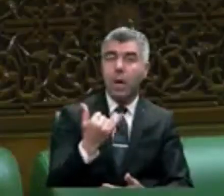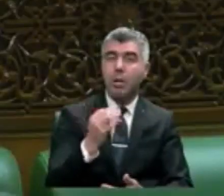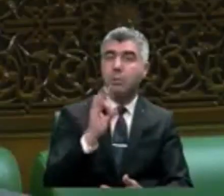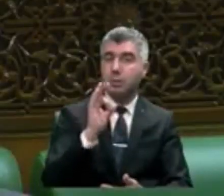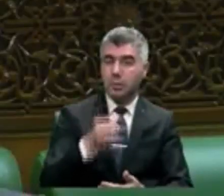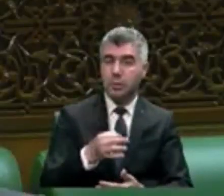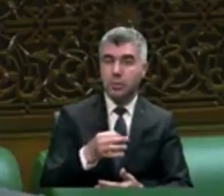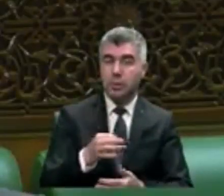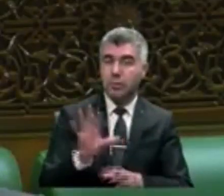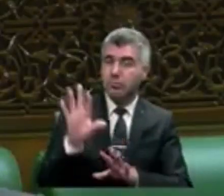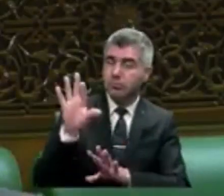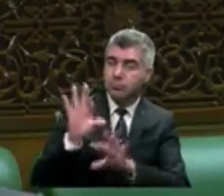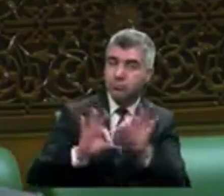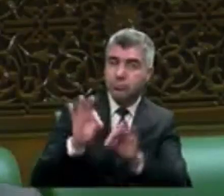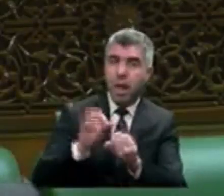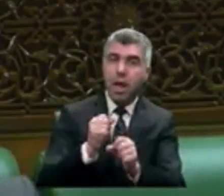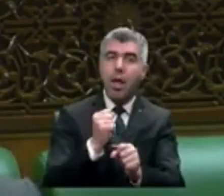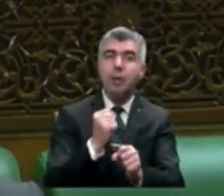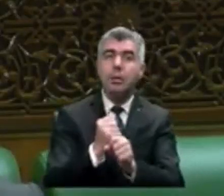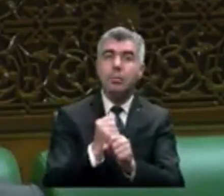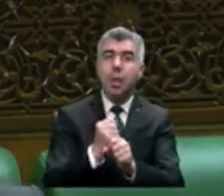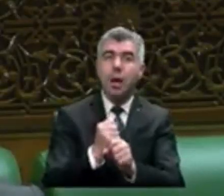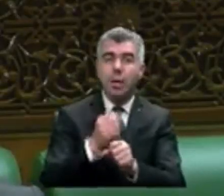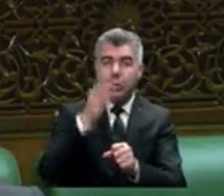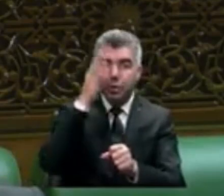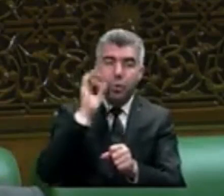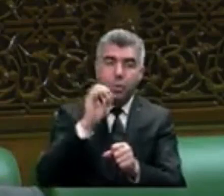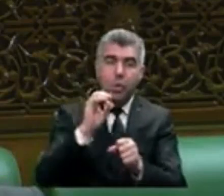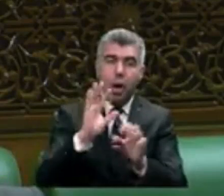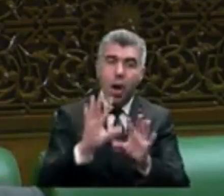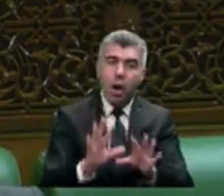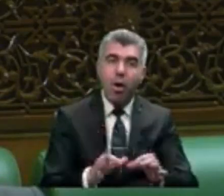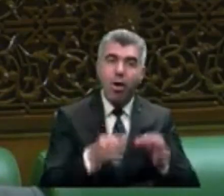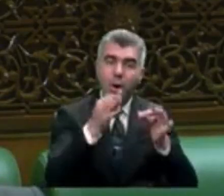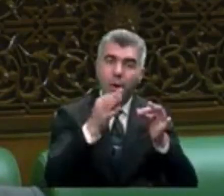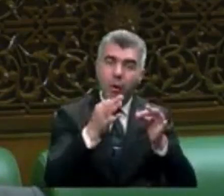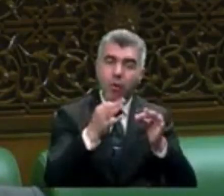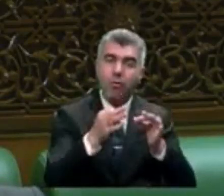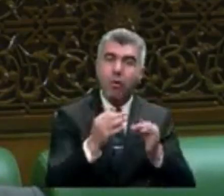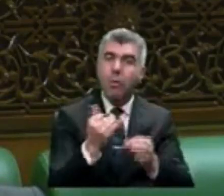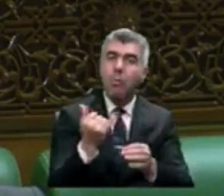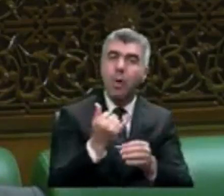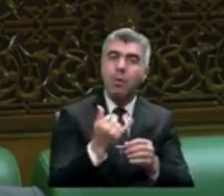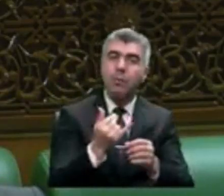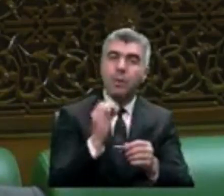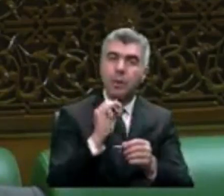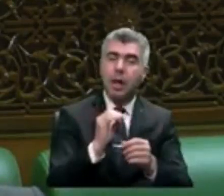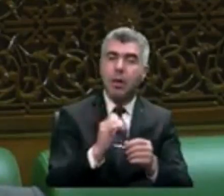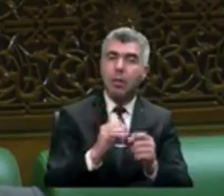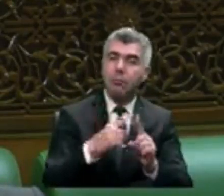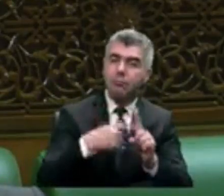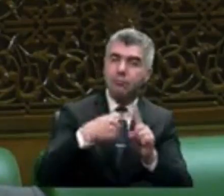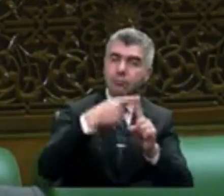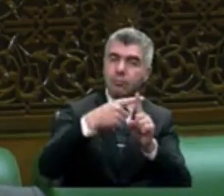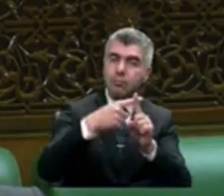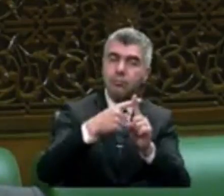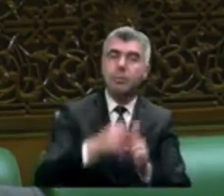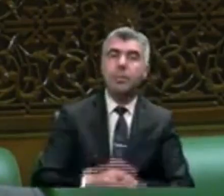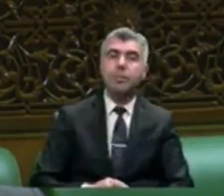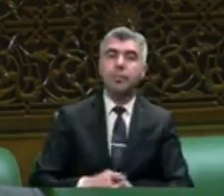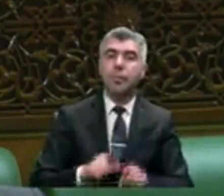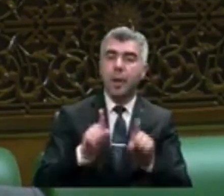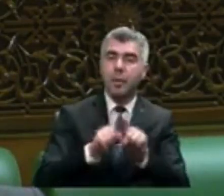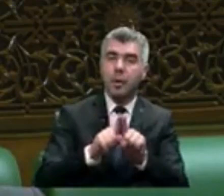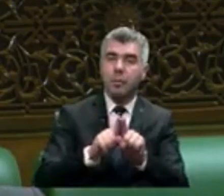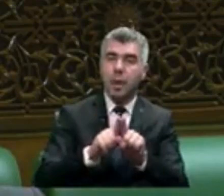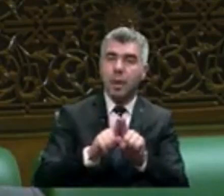اختياراتكم للمجالات التي شملتها دكتورات التميز وهي مجالات جد مبتكره ذات اولويه تهدف الى تعزيز السياده